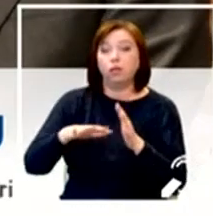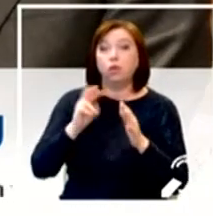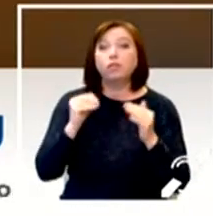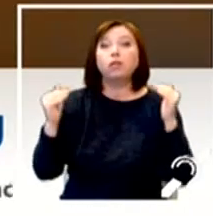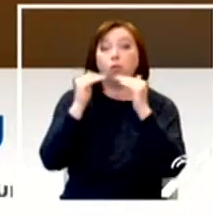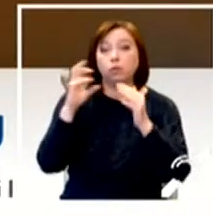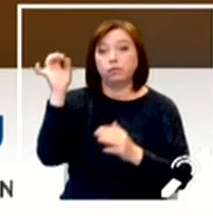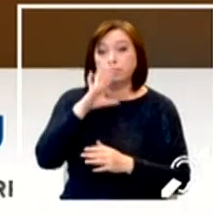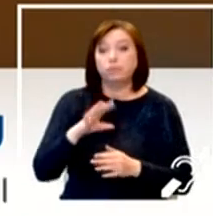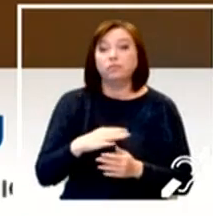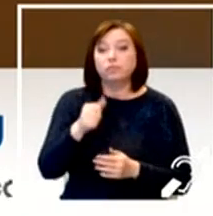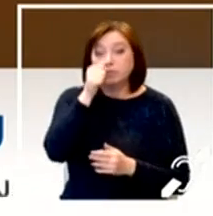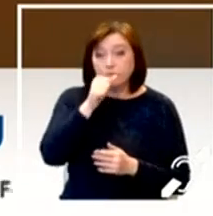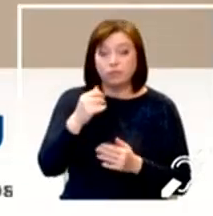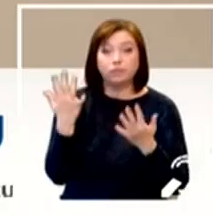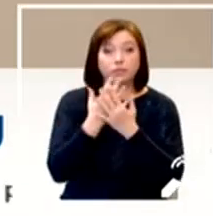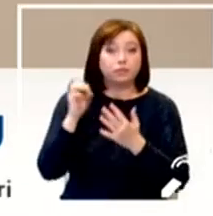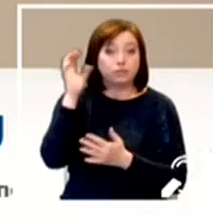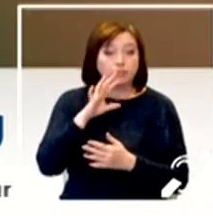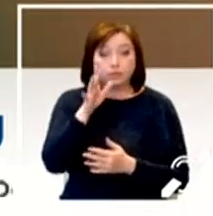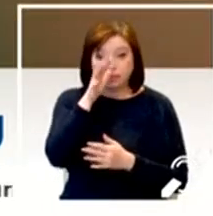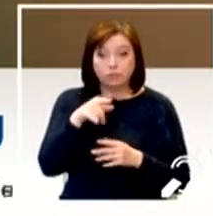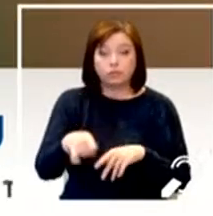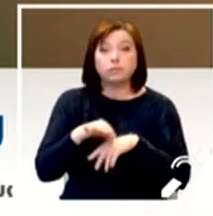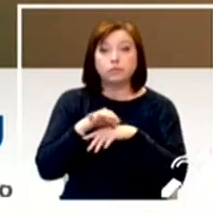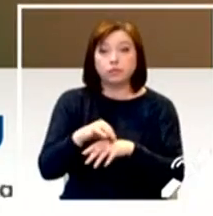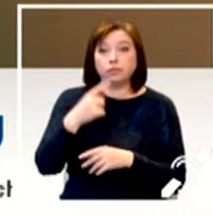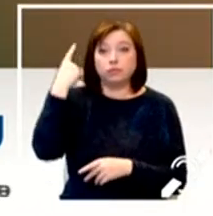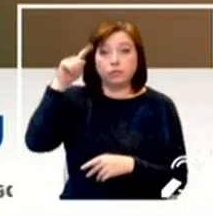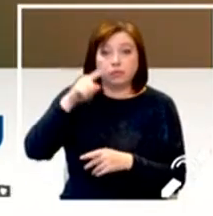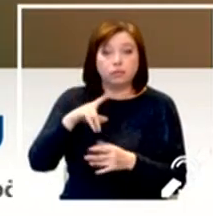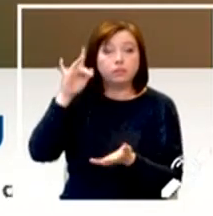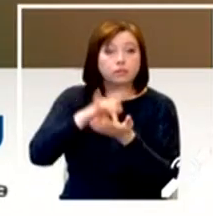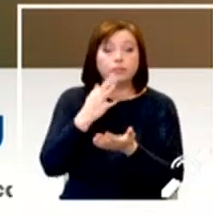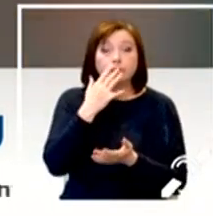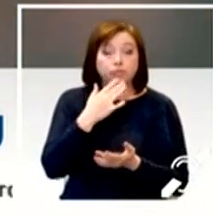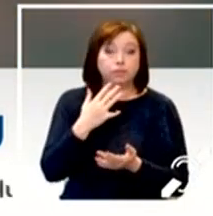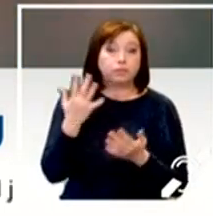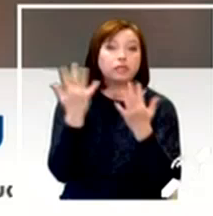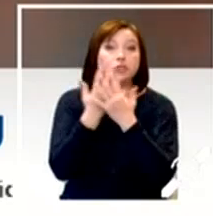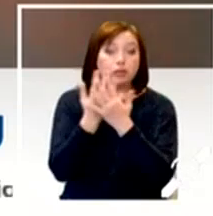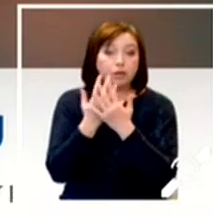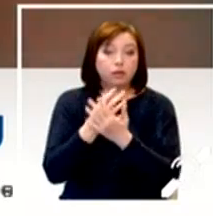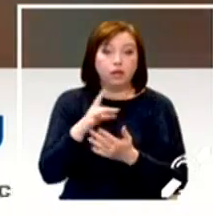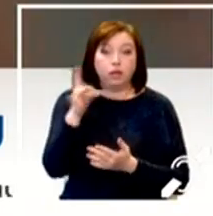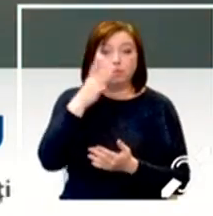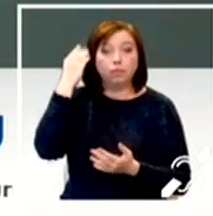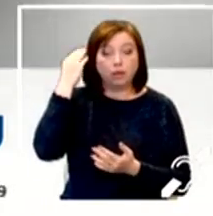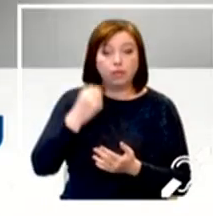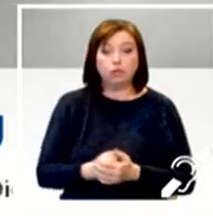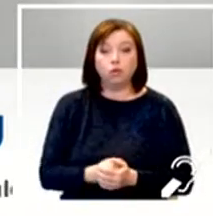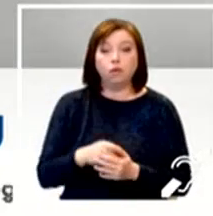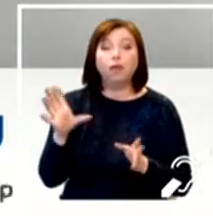European Luna filmului European la Chișinău este realizată la inițiativa centrului național al cinematografiei din Republica